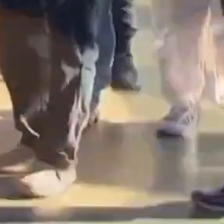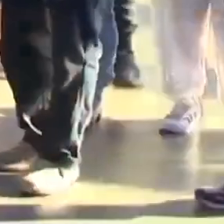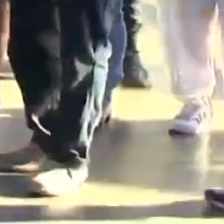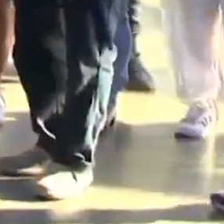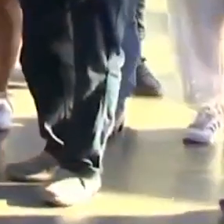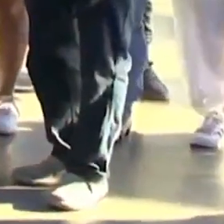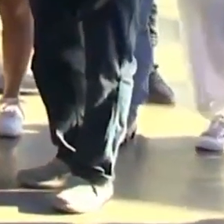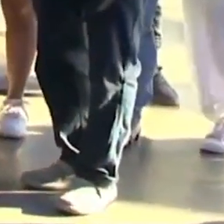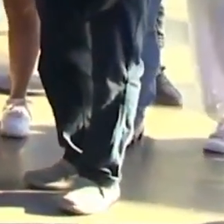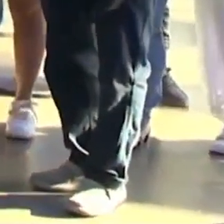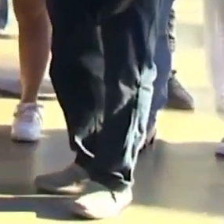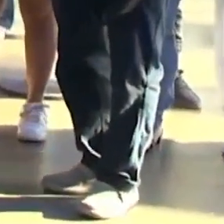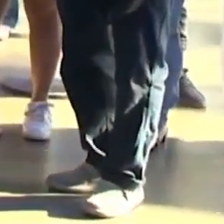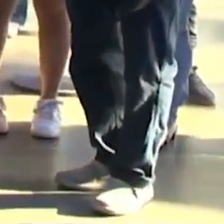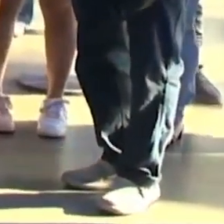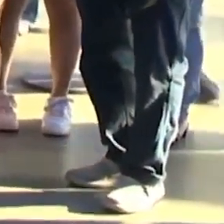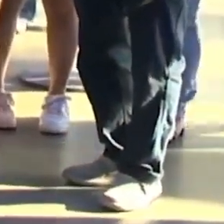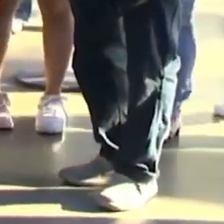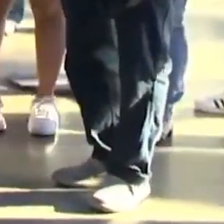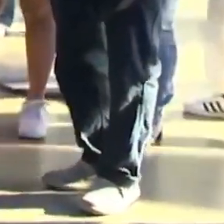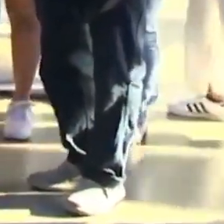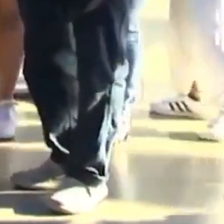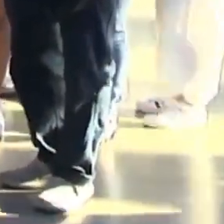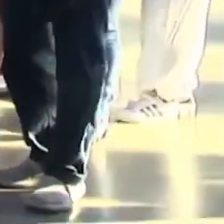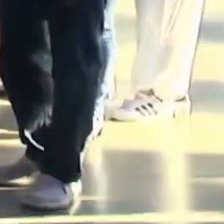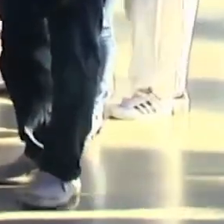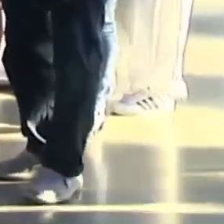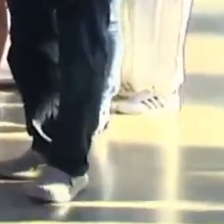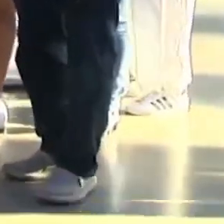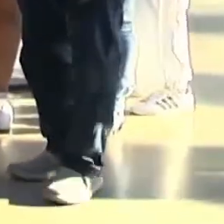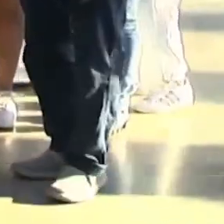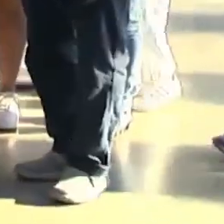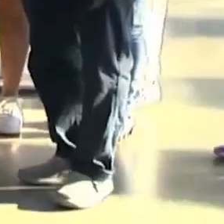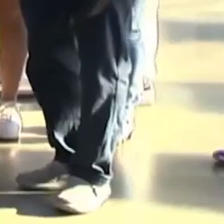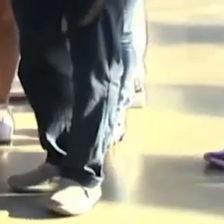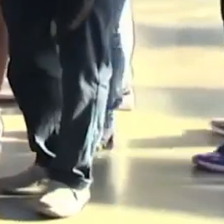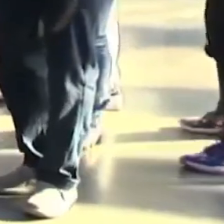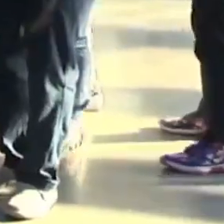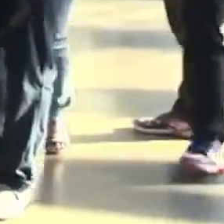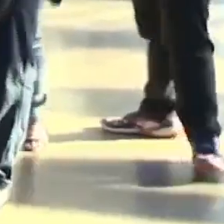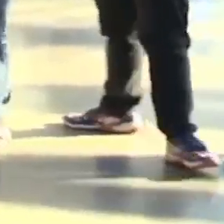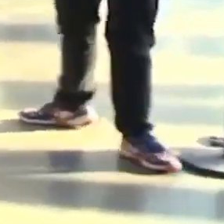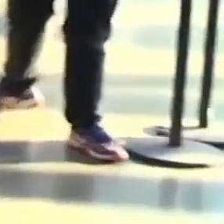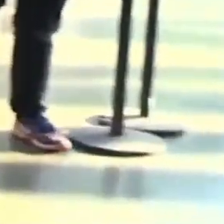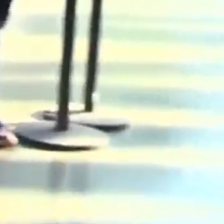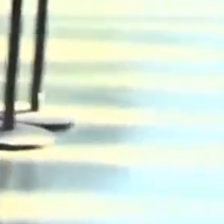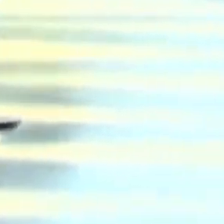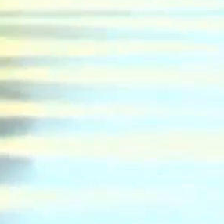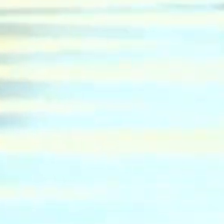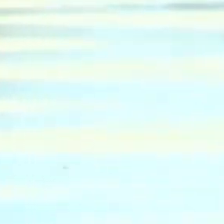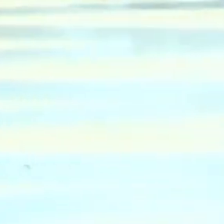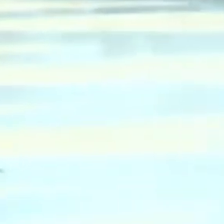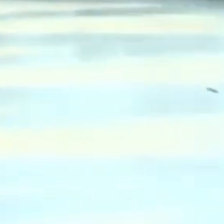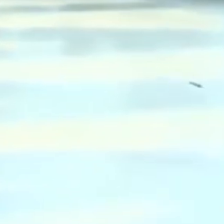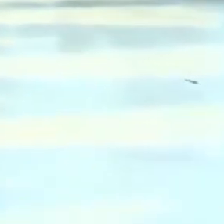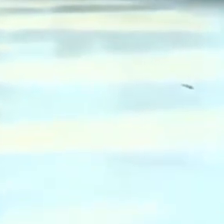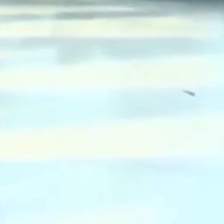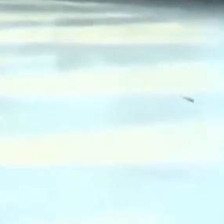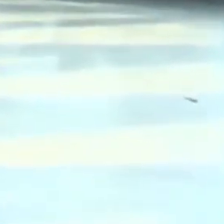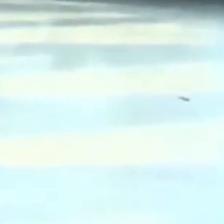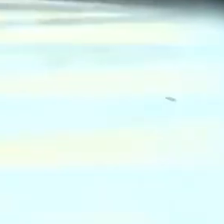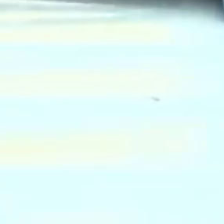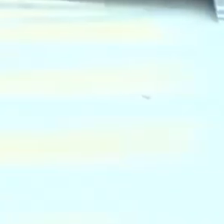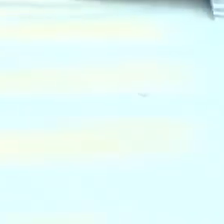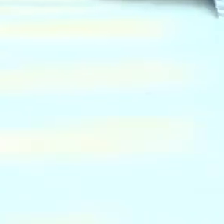18th anniversary. Kwento ni Julie, extra special ang first visit niya sa Canada dahil sa pag-welcome ng mga kababayan